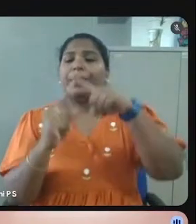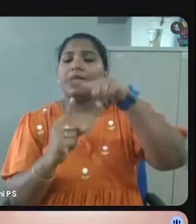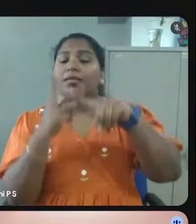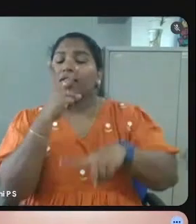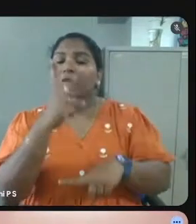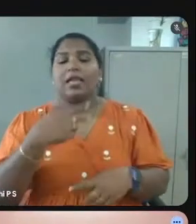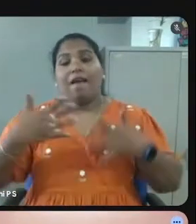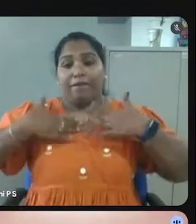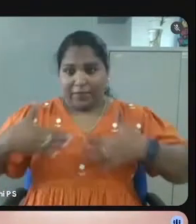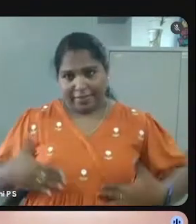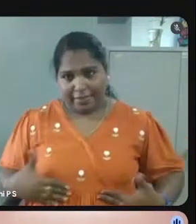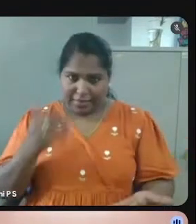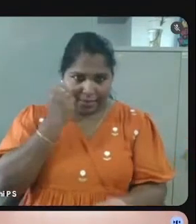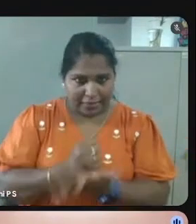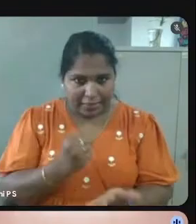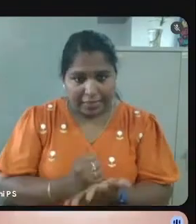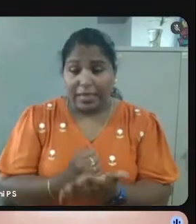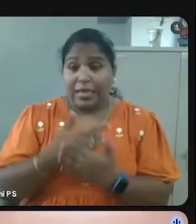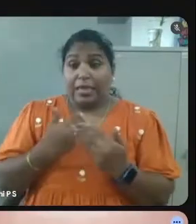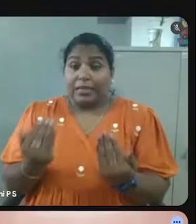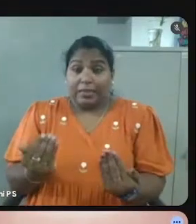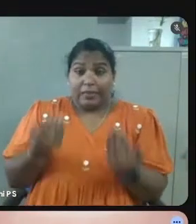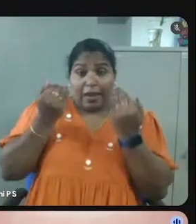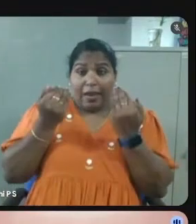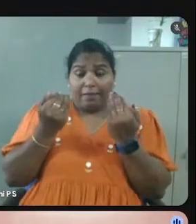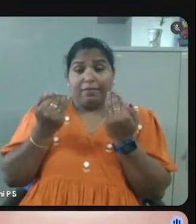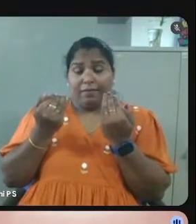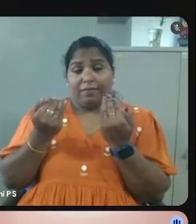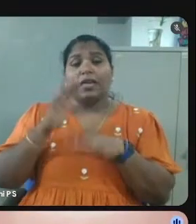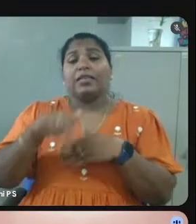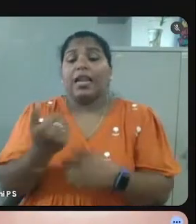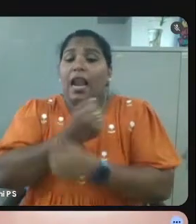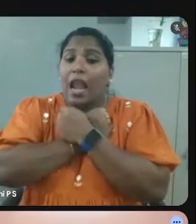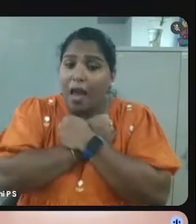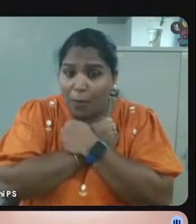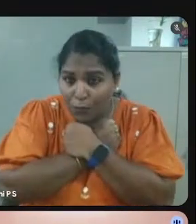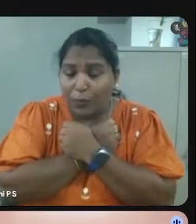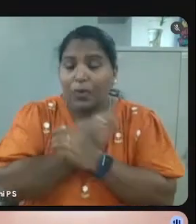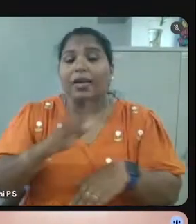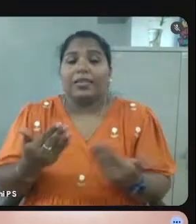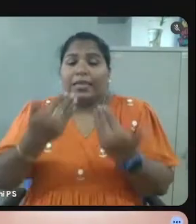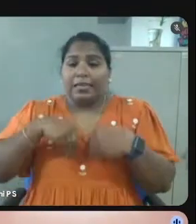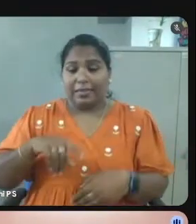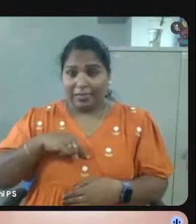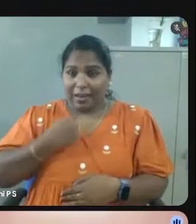physical needs, safety and security needs, love and belonging,